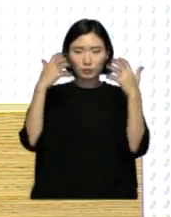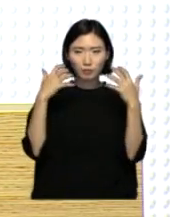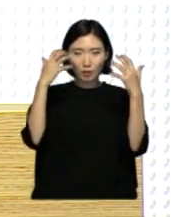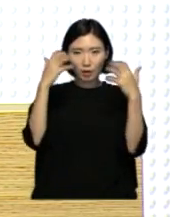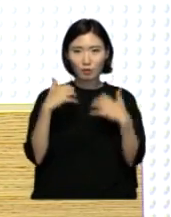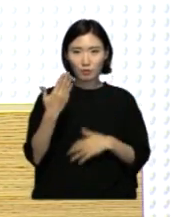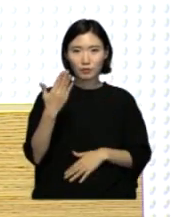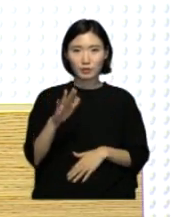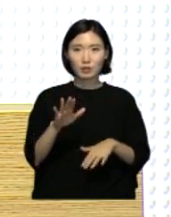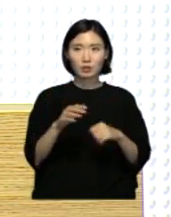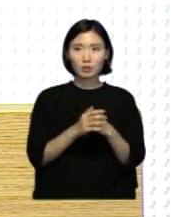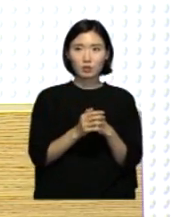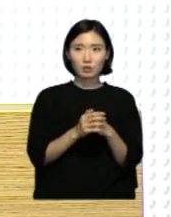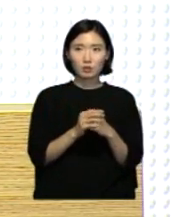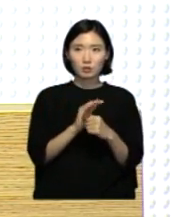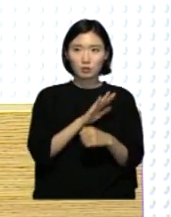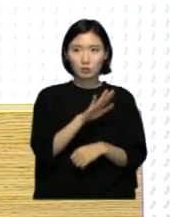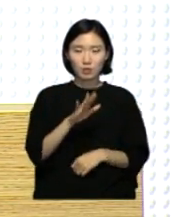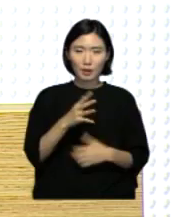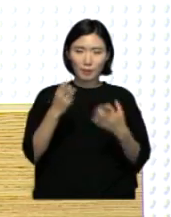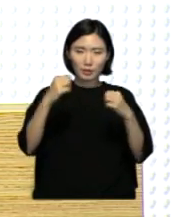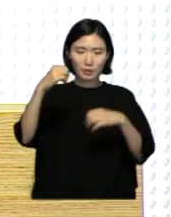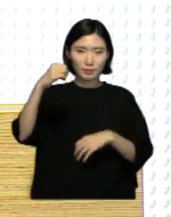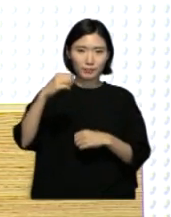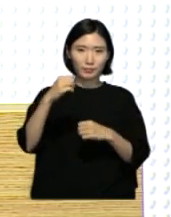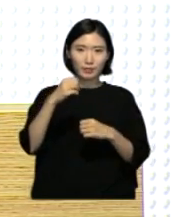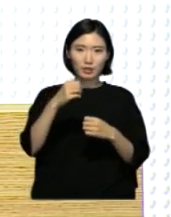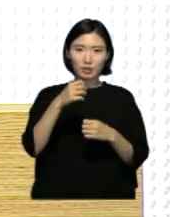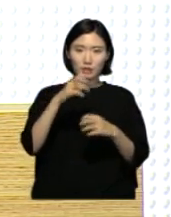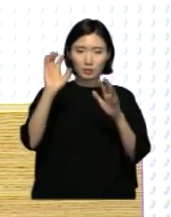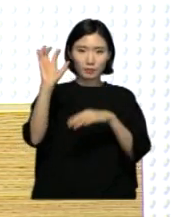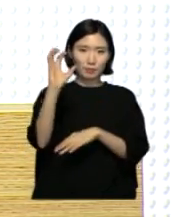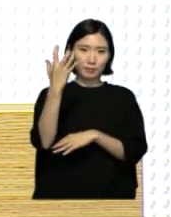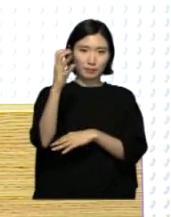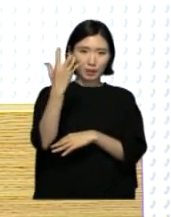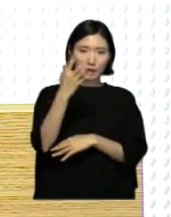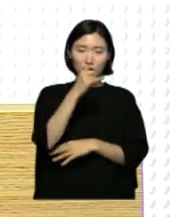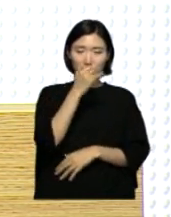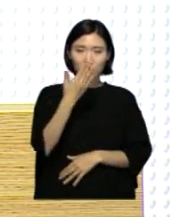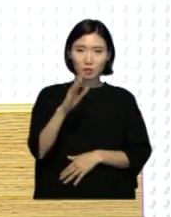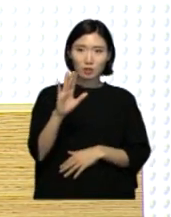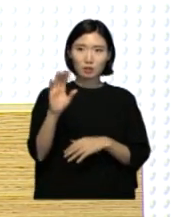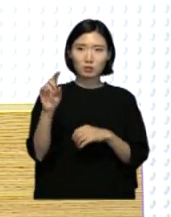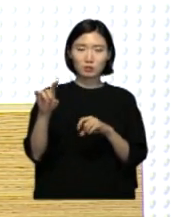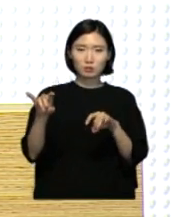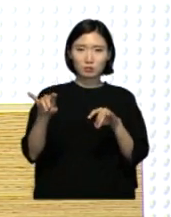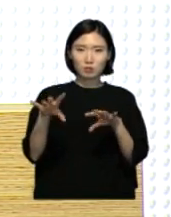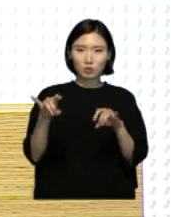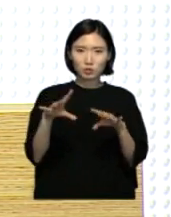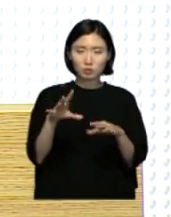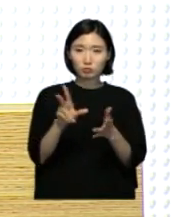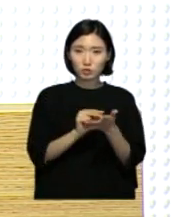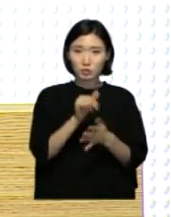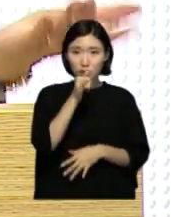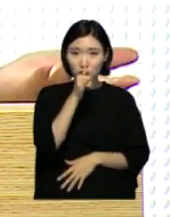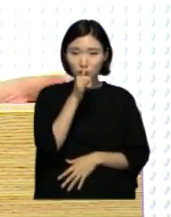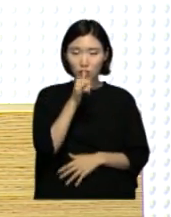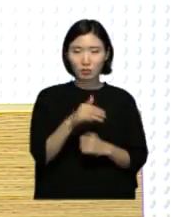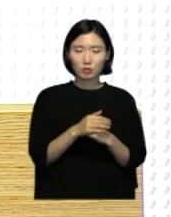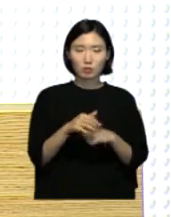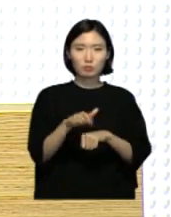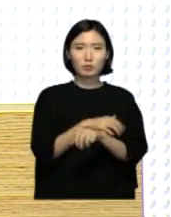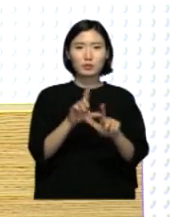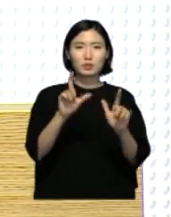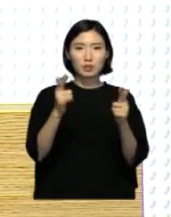우리가 현당 편다지만 많이 켰는데 전기 문제 있어요? 평안 정책을 써서 불편하지